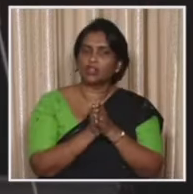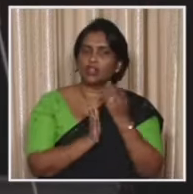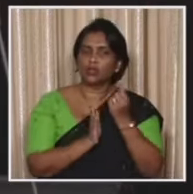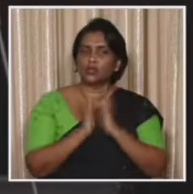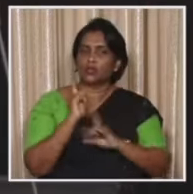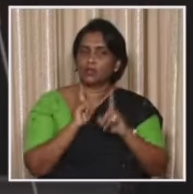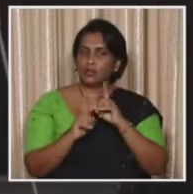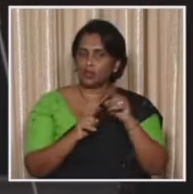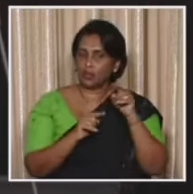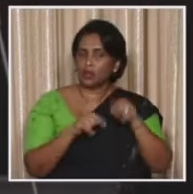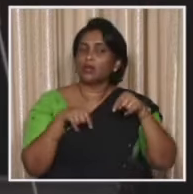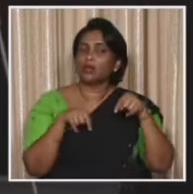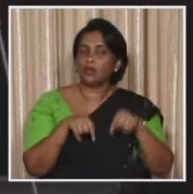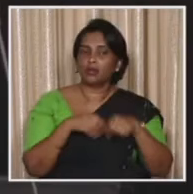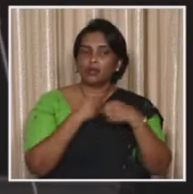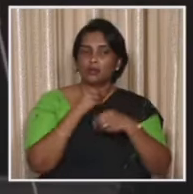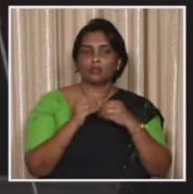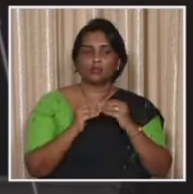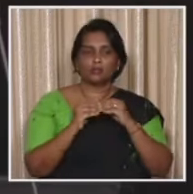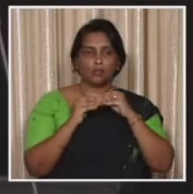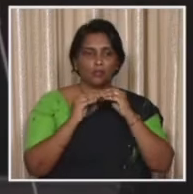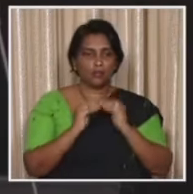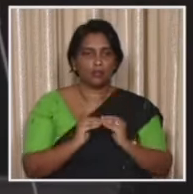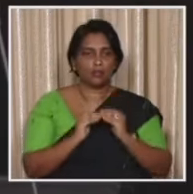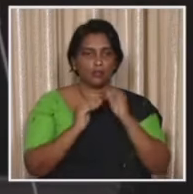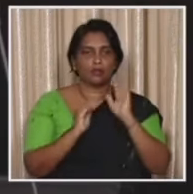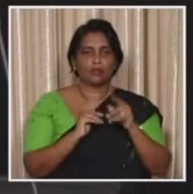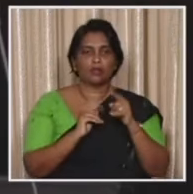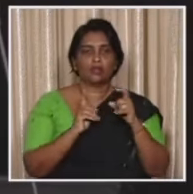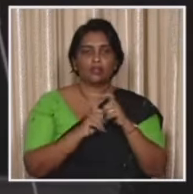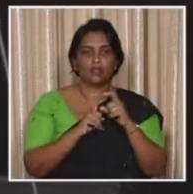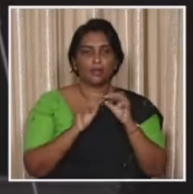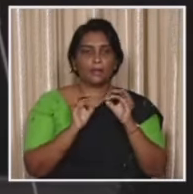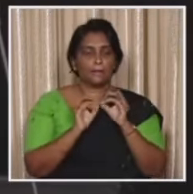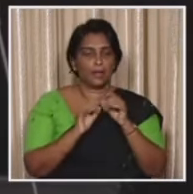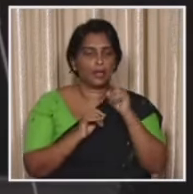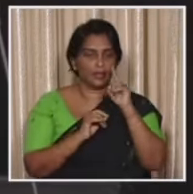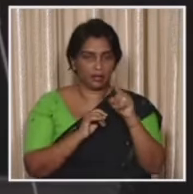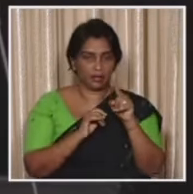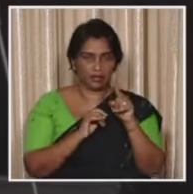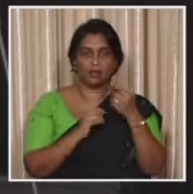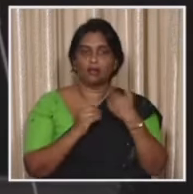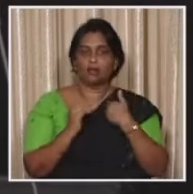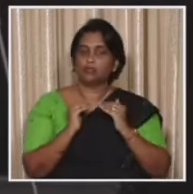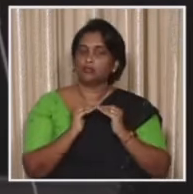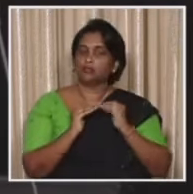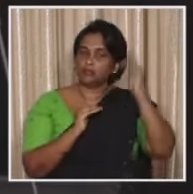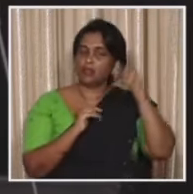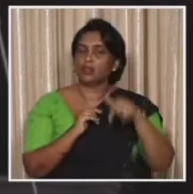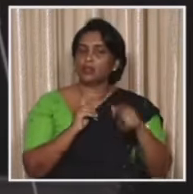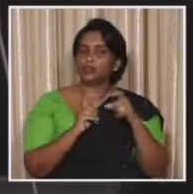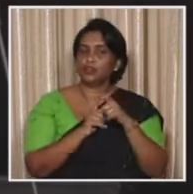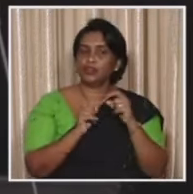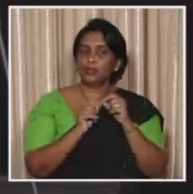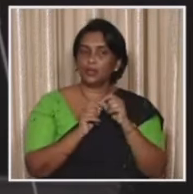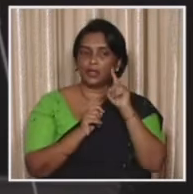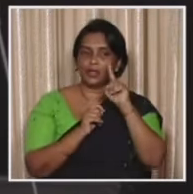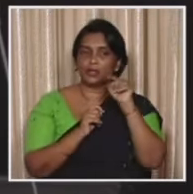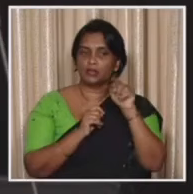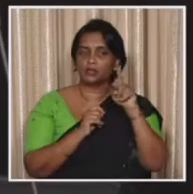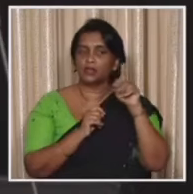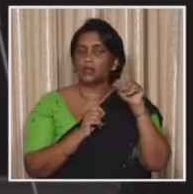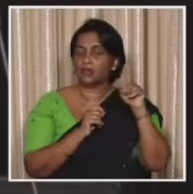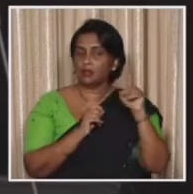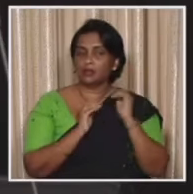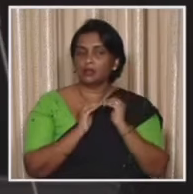mati anjing, ada ayudan mana laba lagi boleh kevecce dollar billion eka, abis bawa lagi, illah ada dollar billion eka ida semata tak kuat, villa